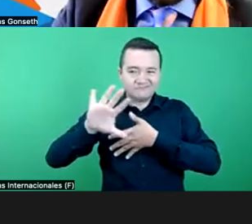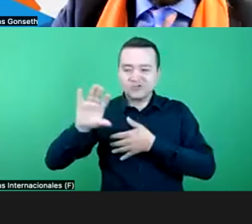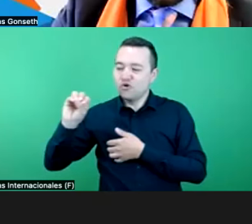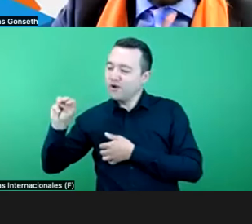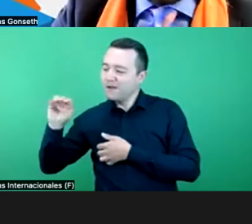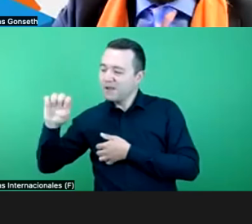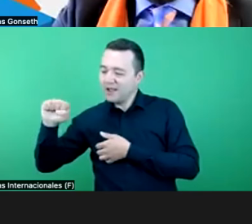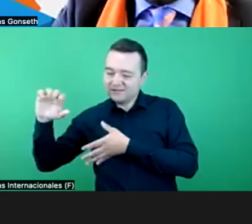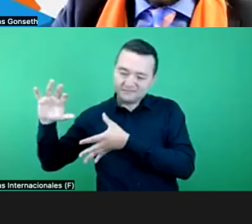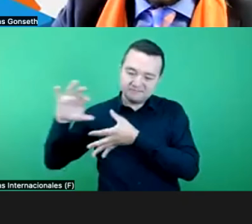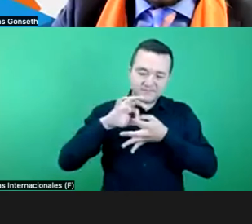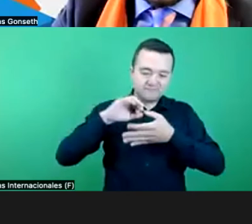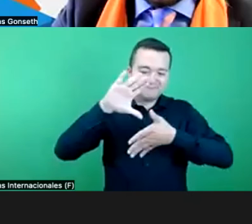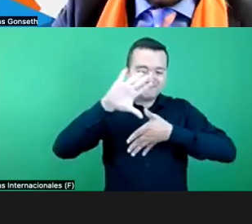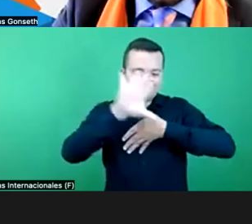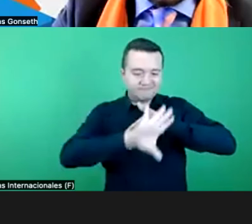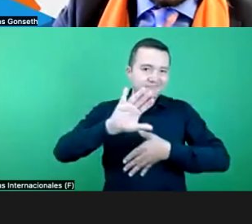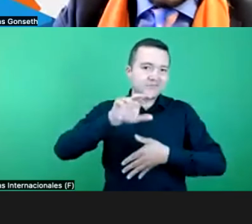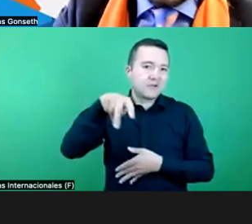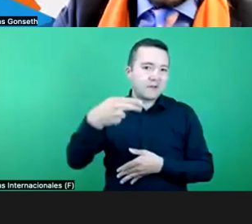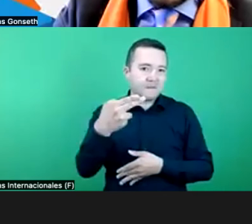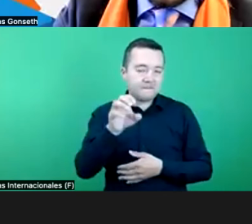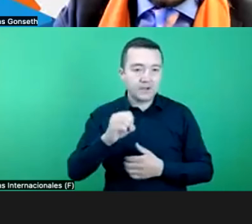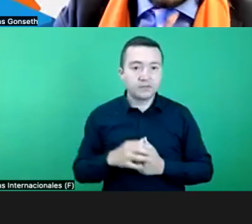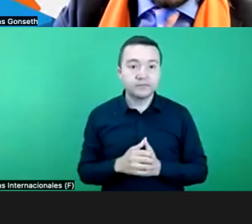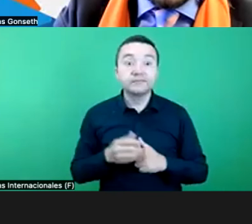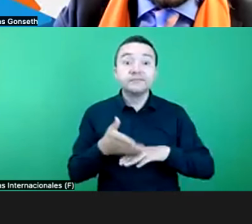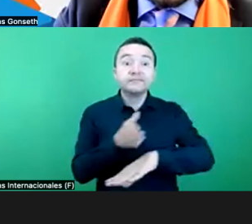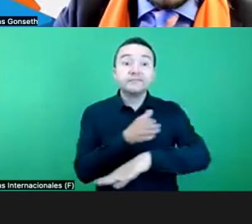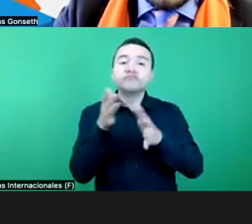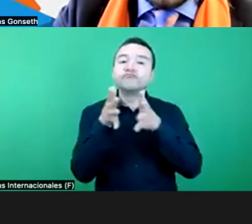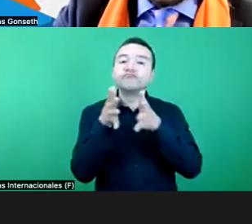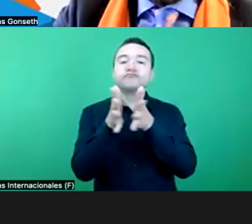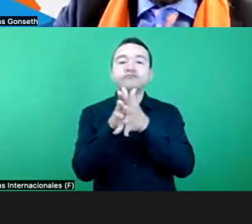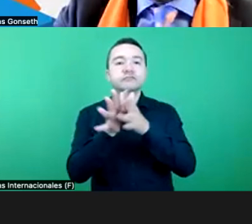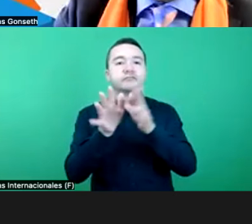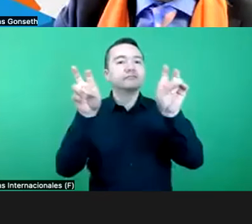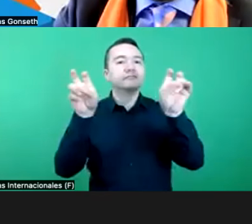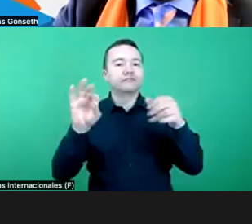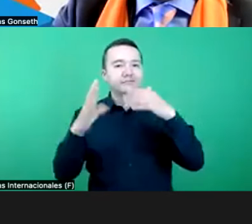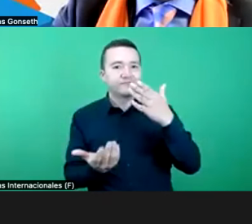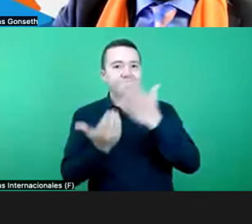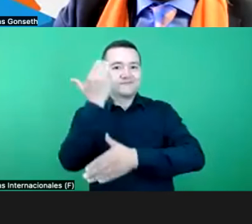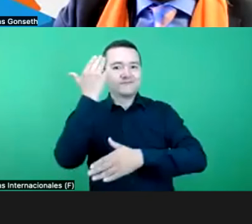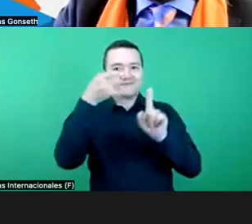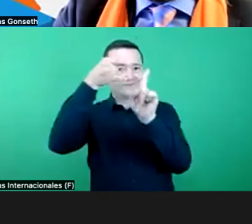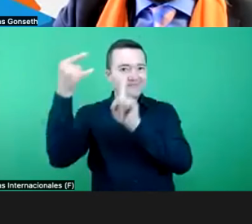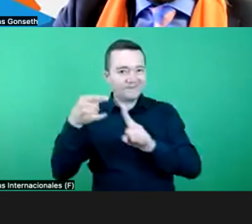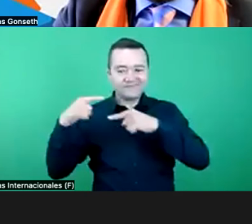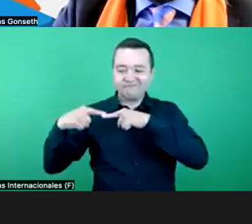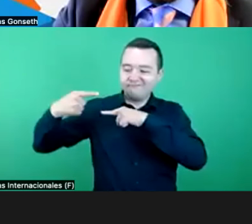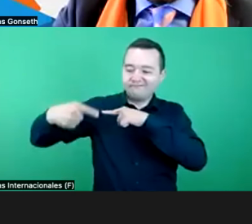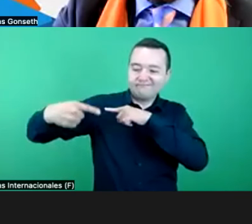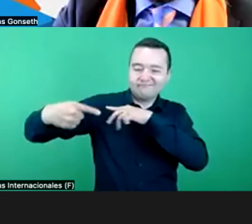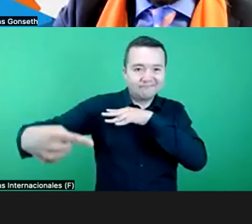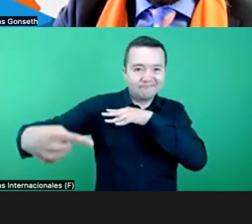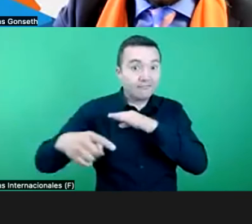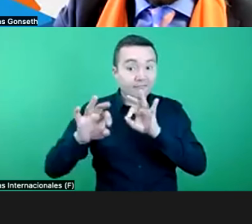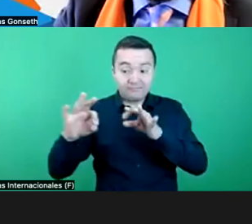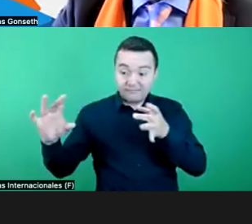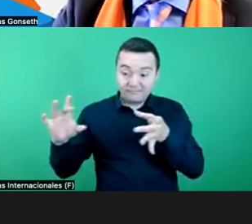Et comme je le disais, nous sommes dans un nouveau chapitre de cette série de webinaires sur les soins de santé primaire.